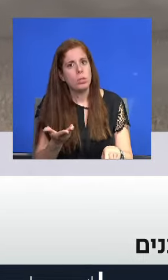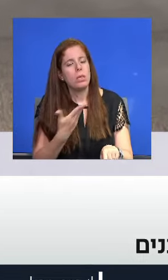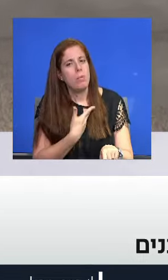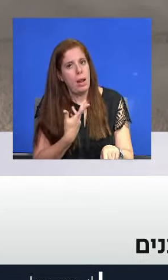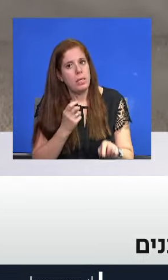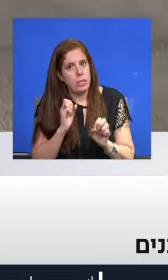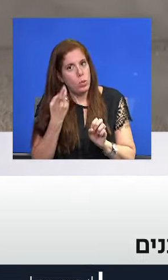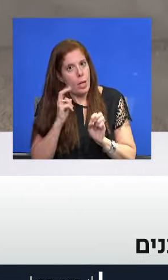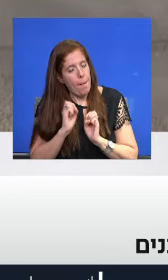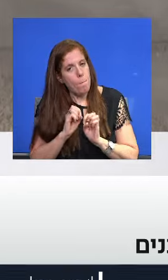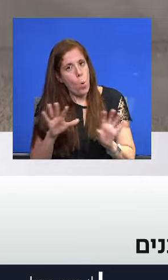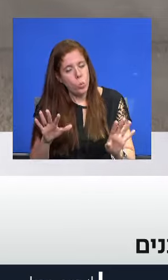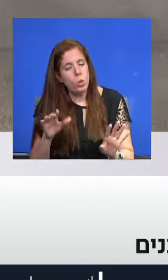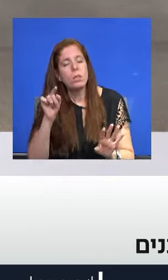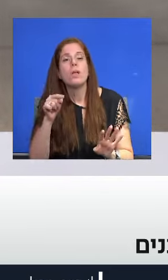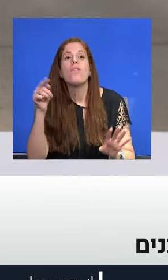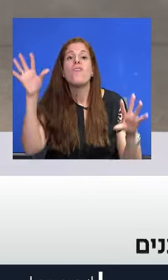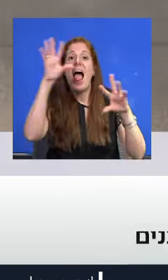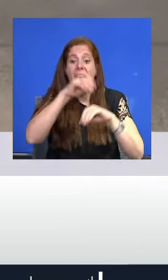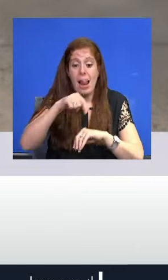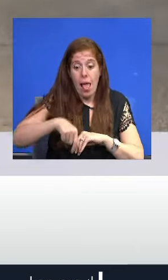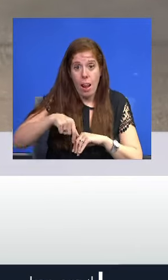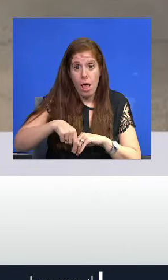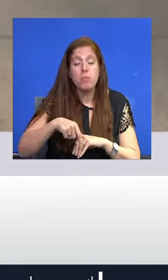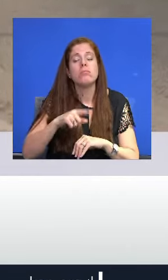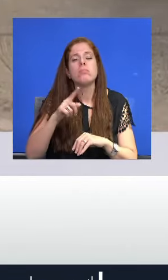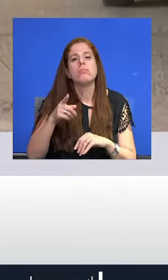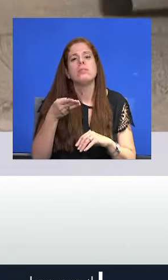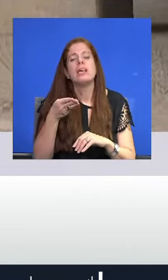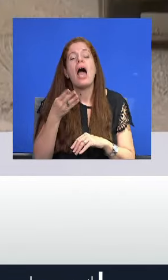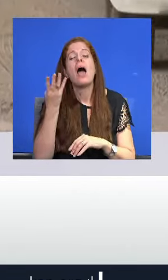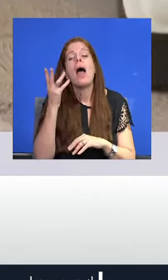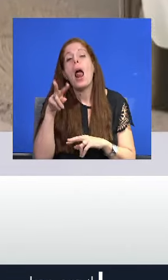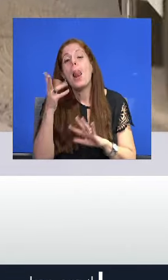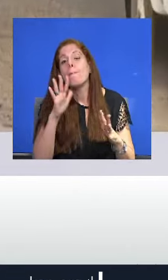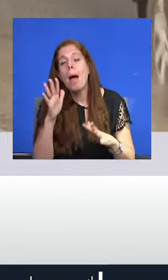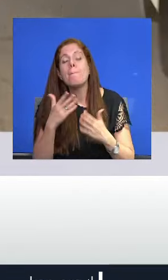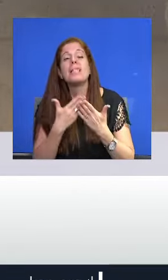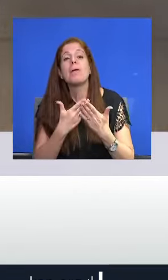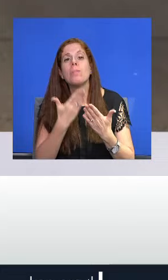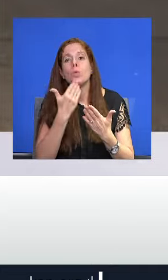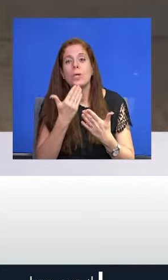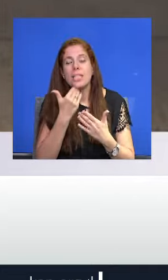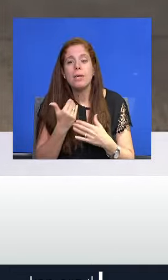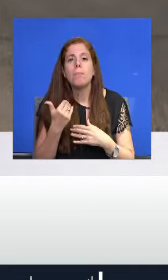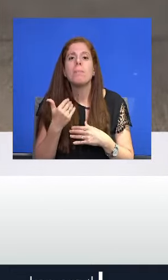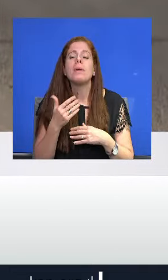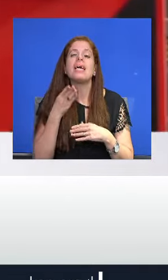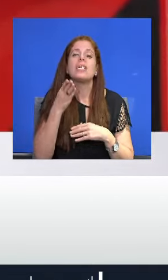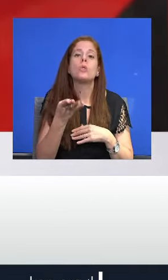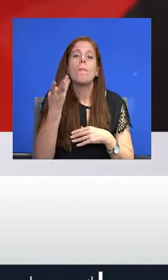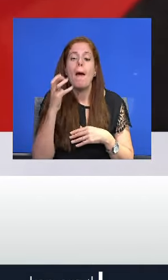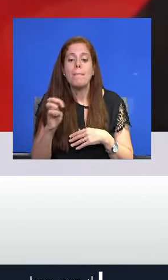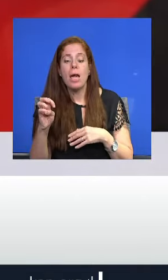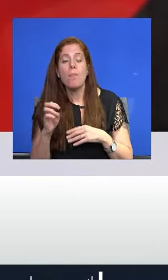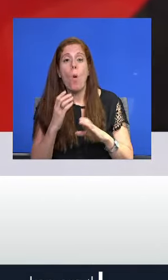בולטות. והלילה, כפי שאמר, צפויה כניסה של כ-2,000 מתפללים יהודים ב-40 אוטובוסים